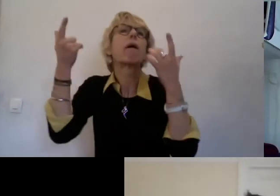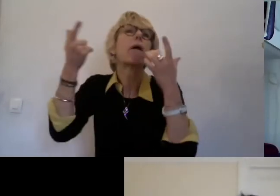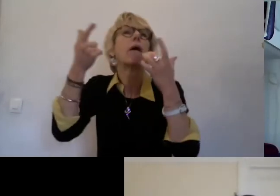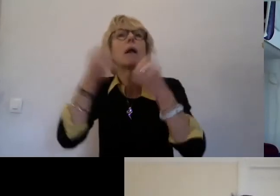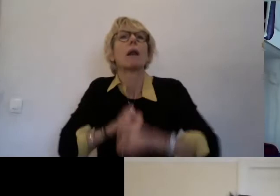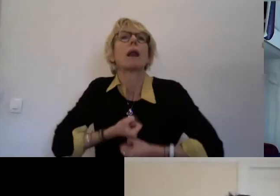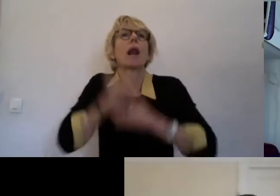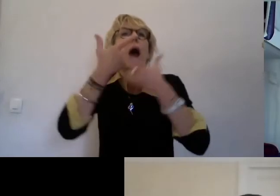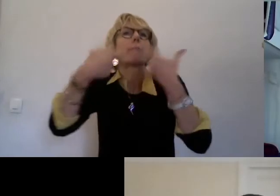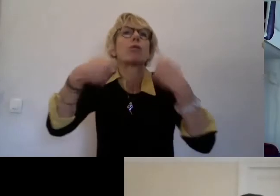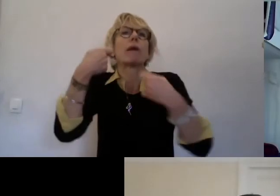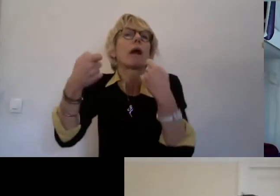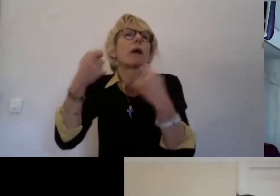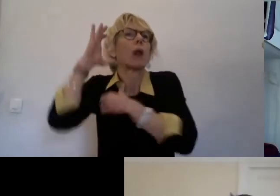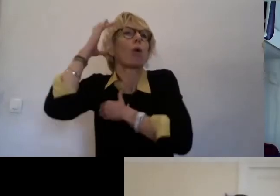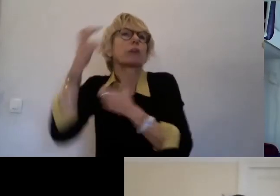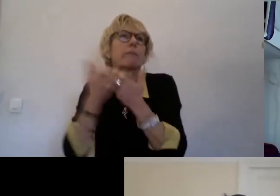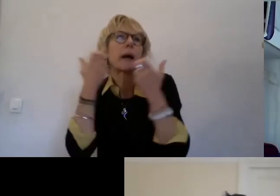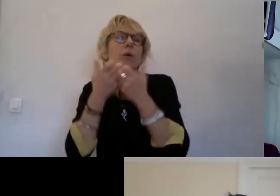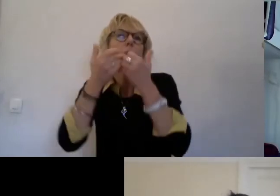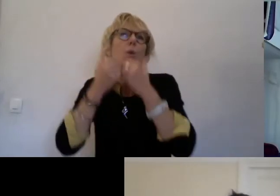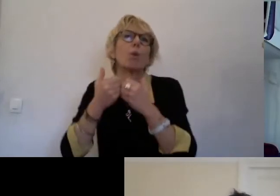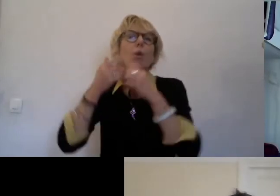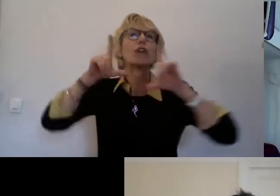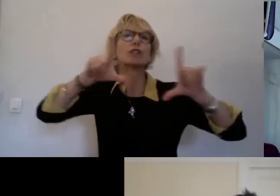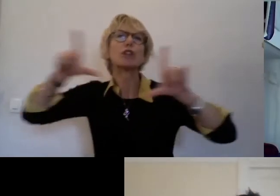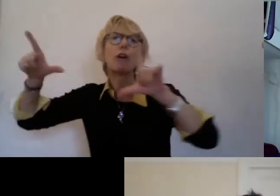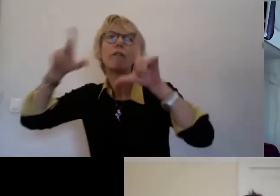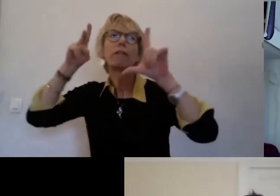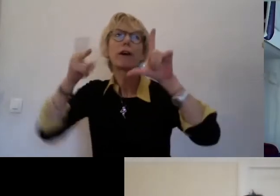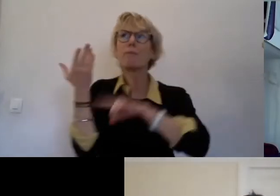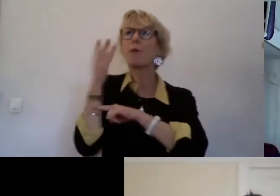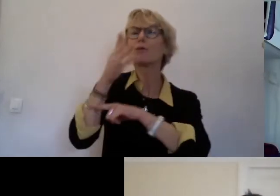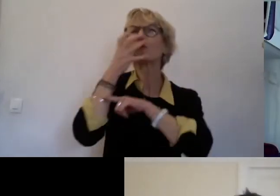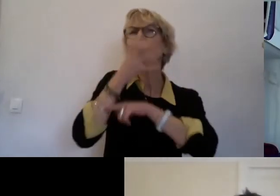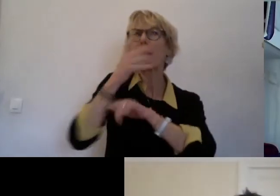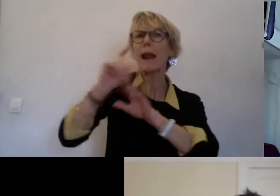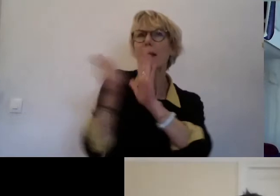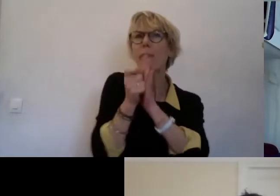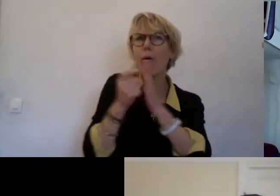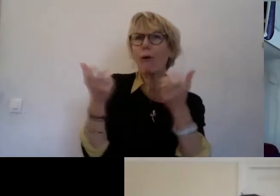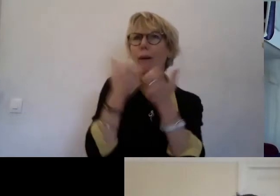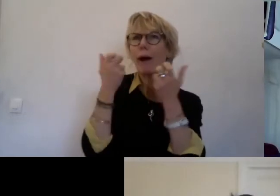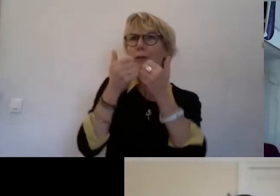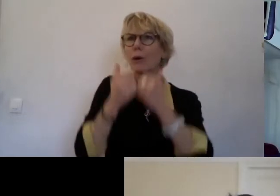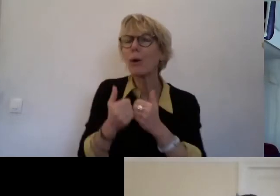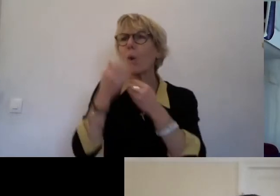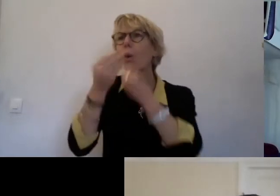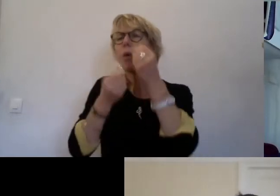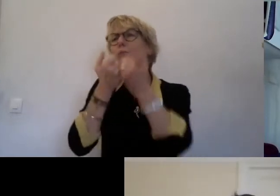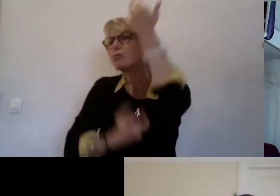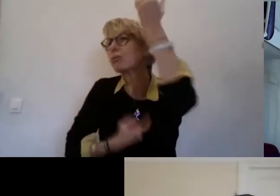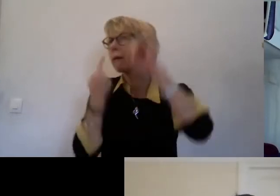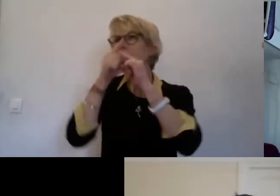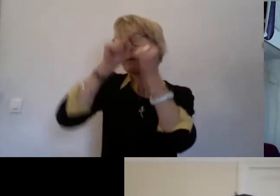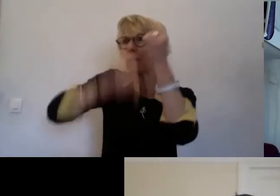thématiques transversales, ces œuvres qui ont fait scandale, loisirs, fêtes et spectacles, des thématiques plutôt monographiques, donc Monet,